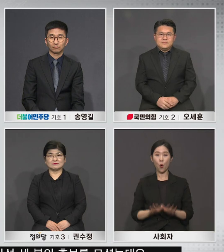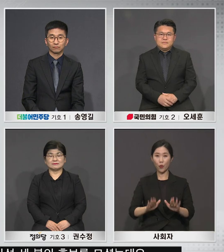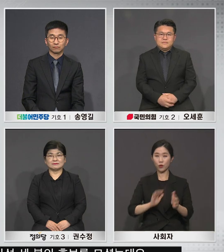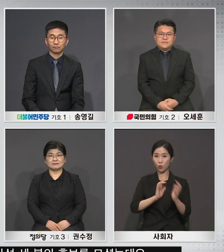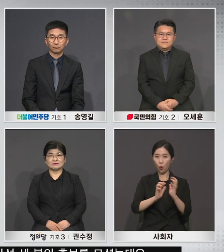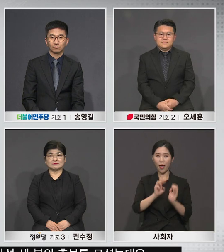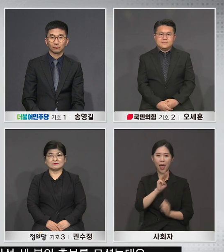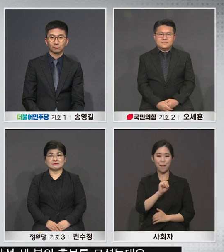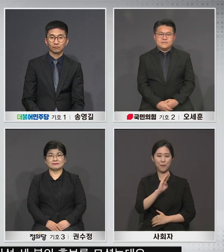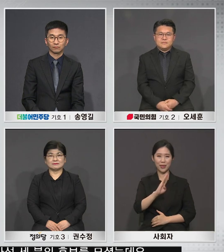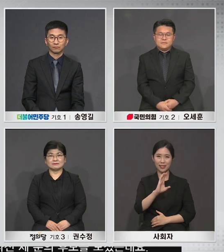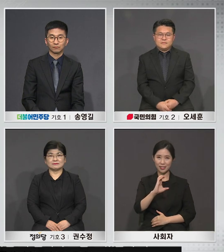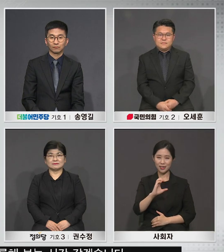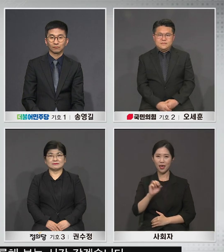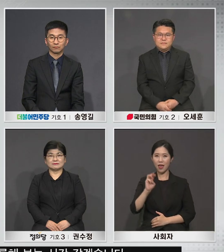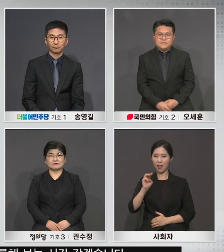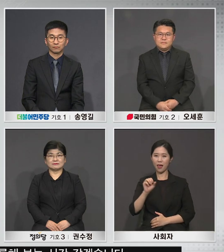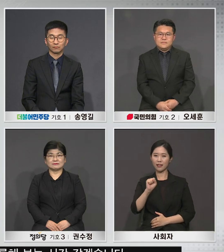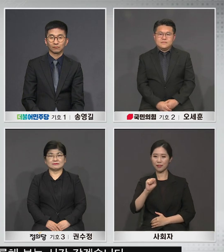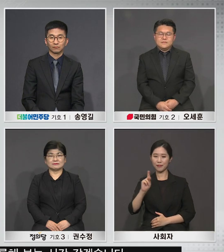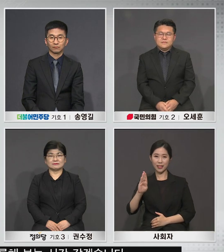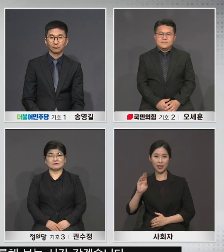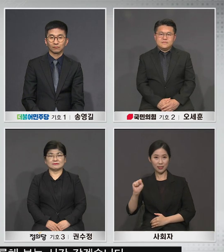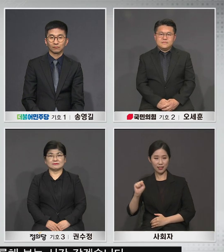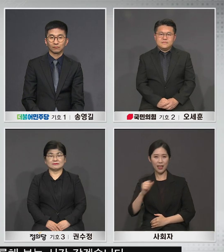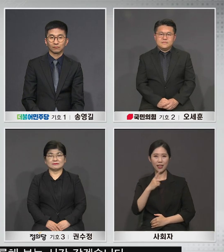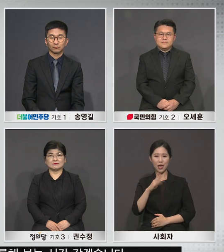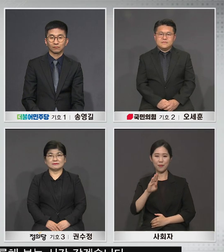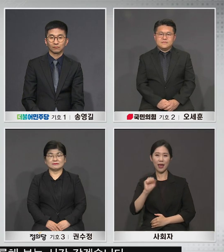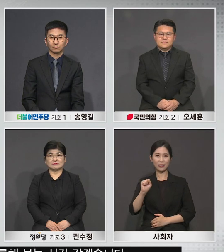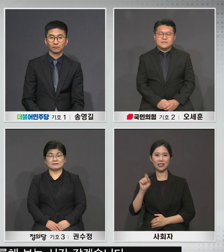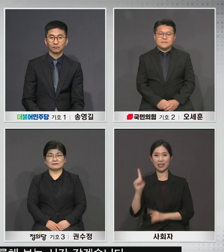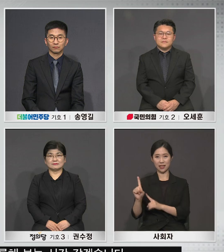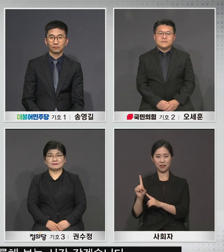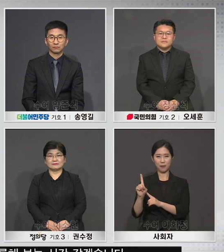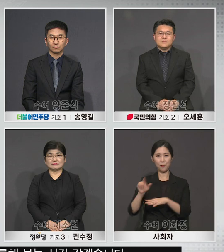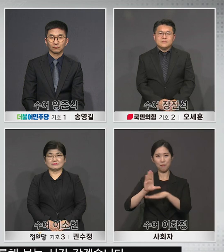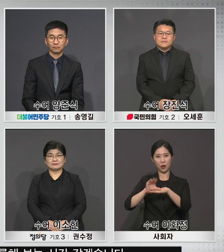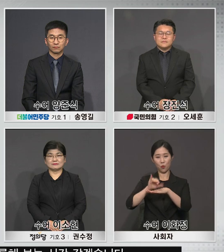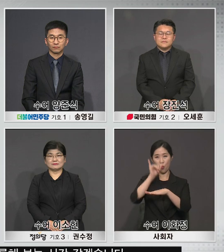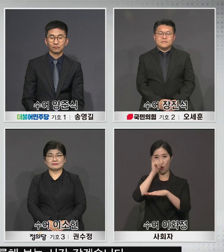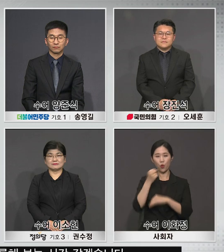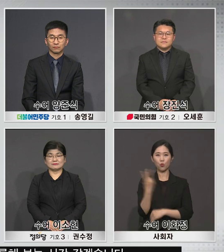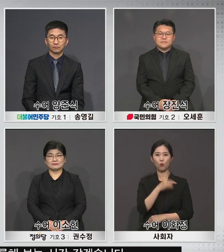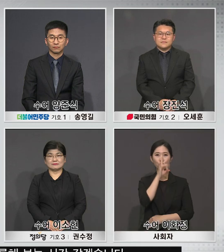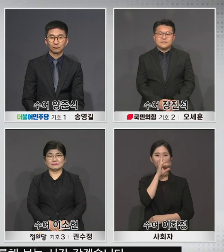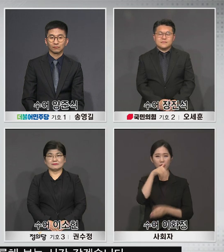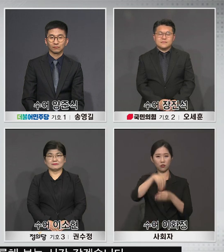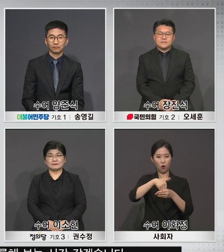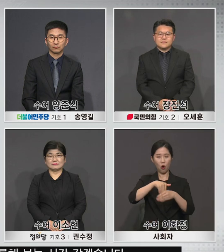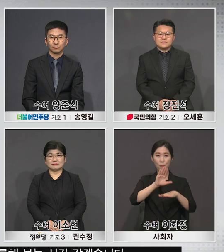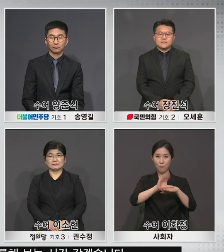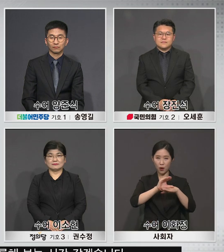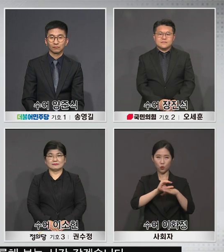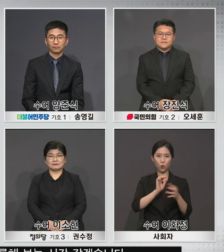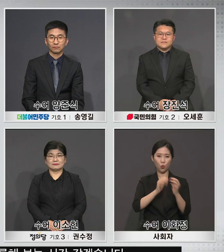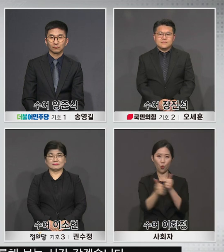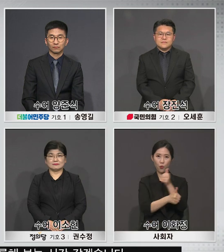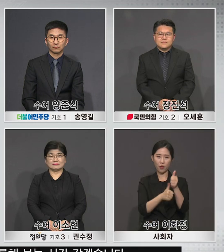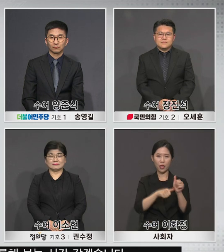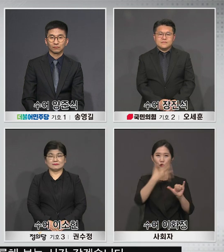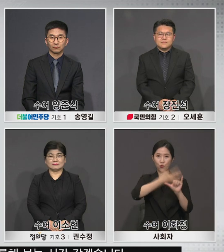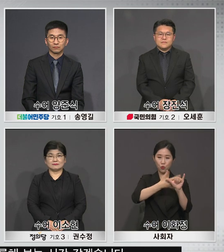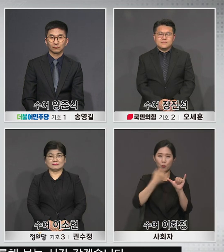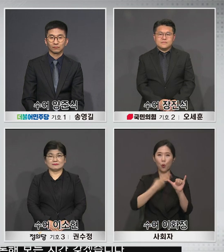SBS, KBS 1텔레비전 등을 통해 생중계되고 있는데요. 중앙선거방송토론위원회 유튜브 채널 그리고 복지TV